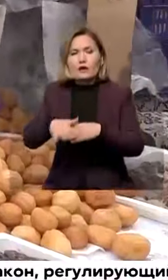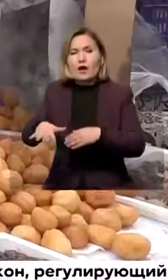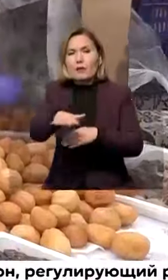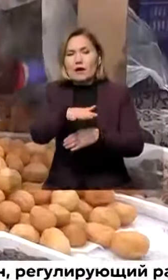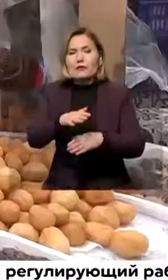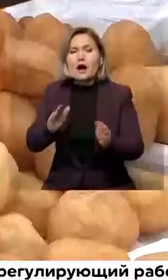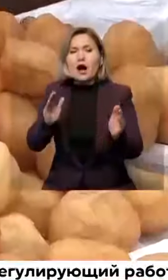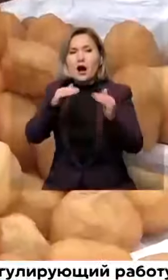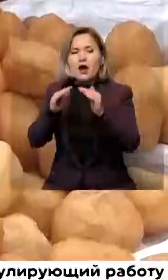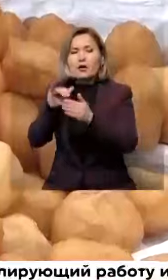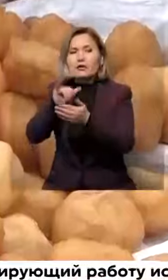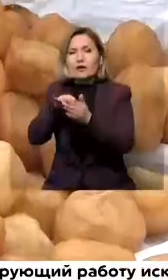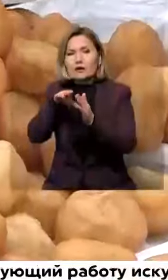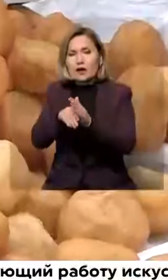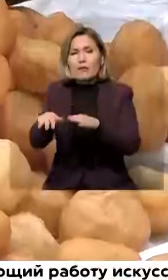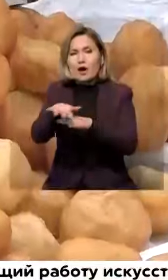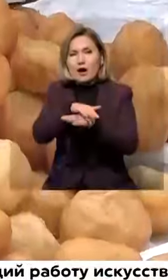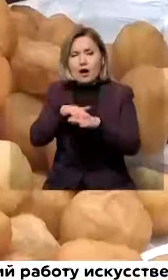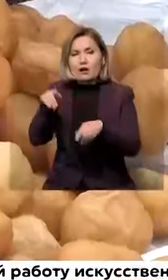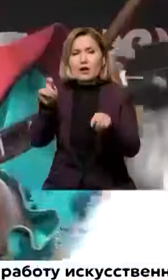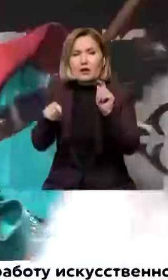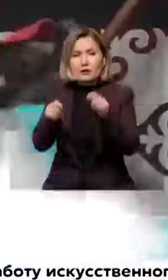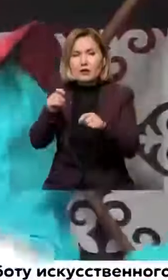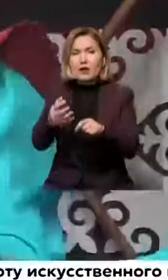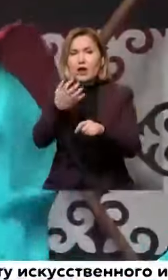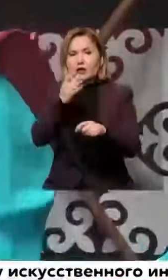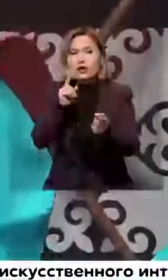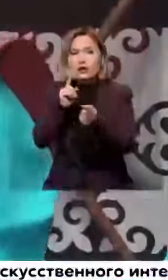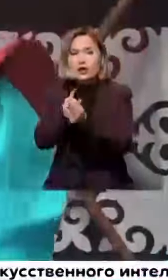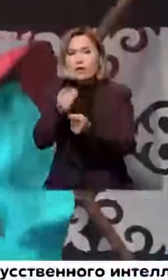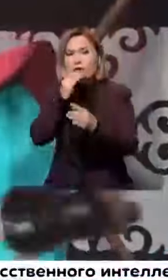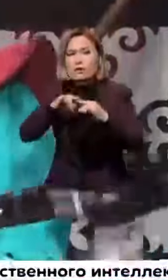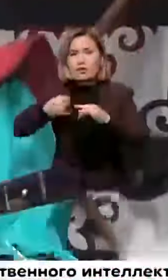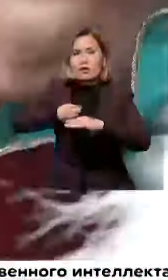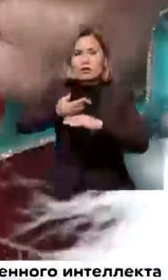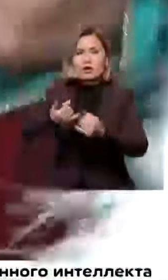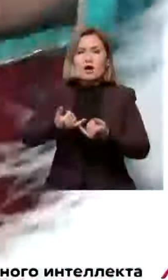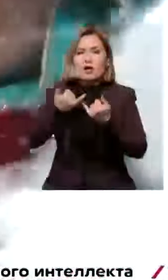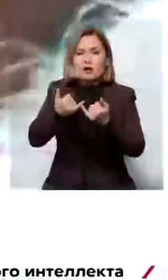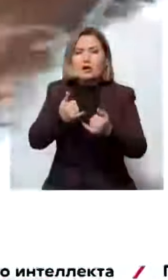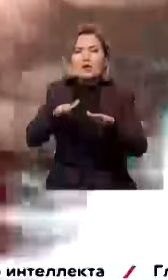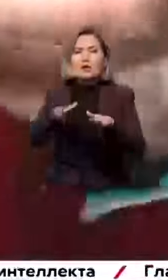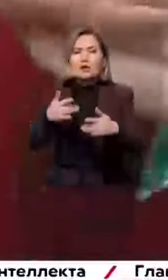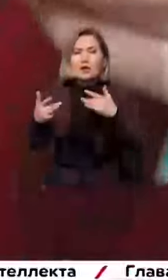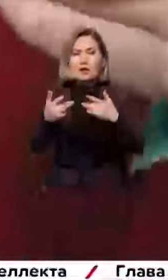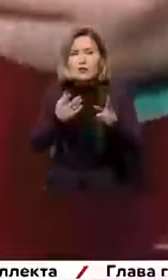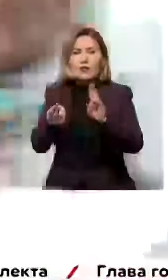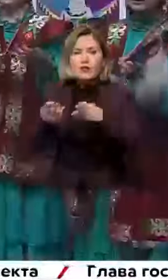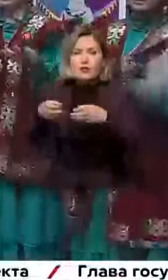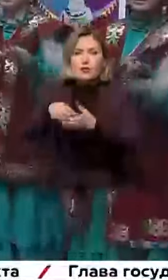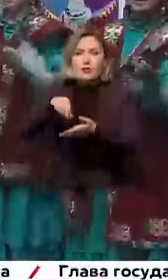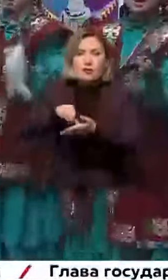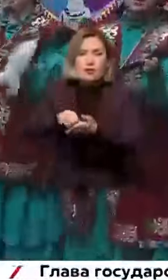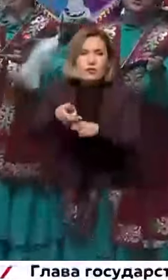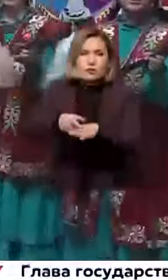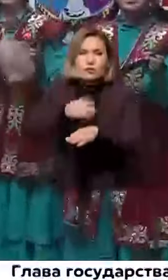этно ауыл бой көтерген, көрісе келген ағайынға төрден орын беріп, ұлттық тағамдар ұсынылды. Жергілікті өнерпаздар ән жырдан шашу шашты.